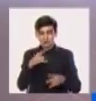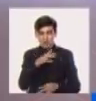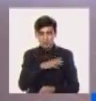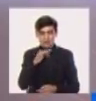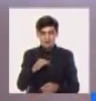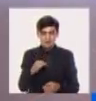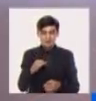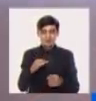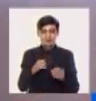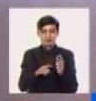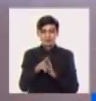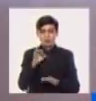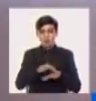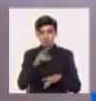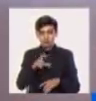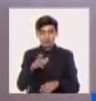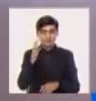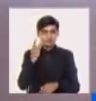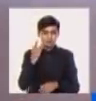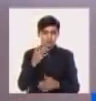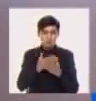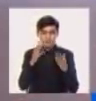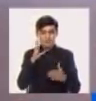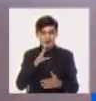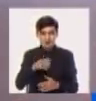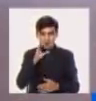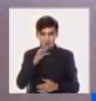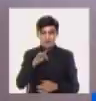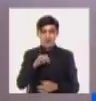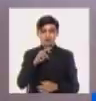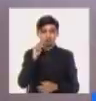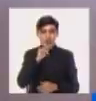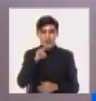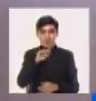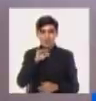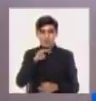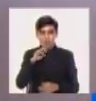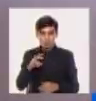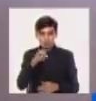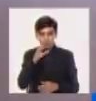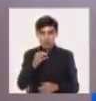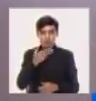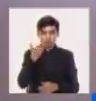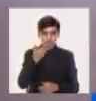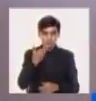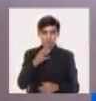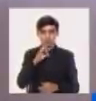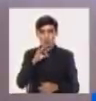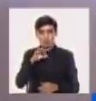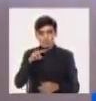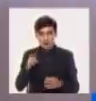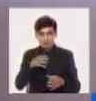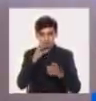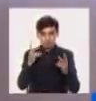Айтуларынша, сырқат адам көп су, сорпа, лимон қосылған шай ішкен абзал. Ал дерт дендеп, дене қызуы түспей,